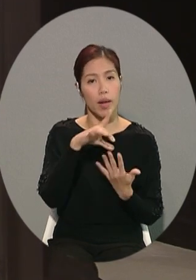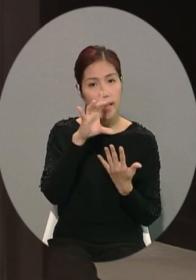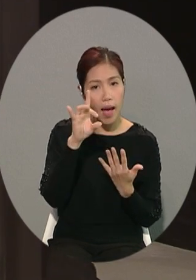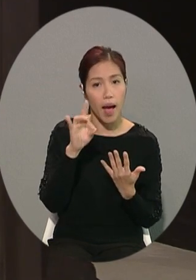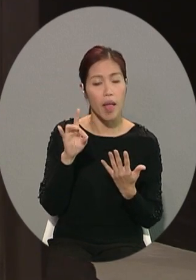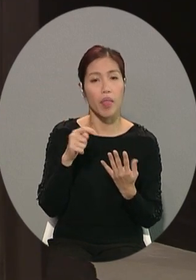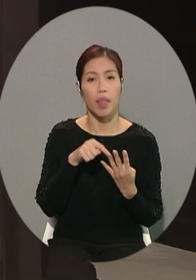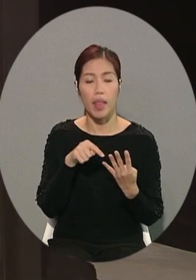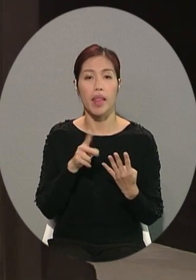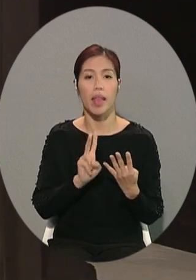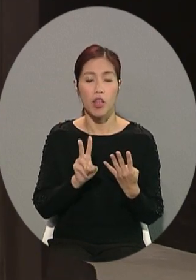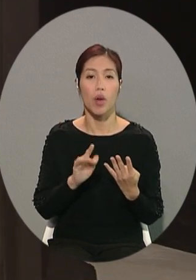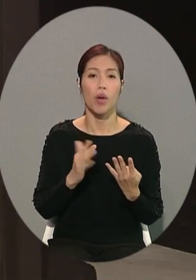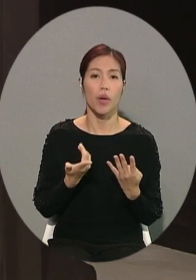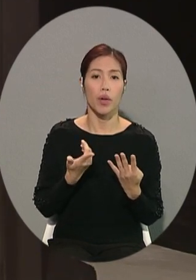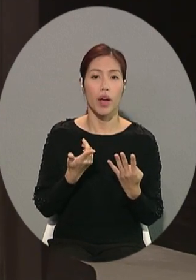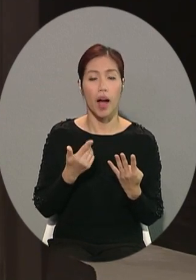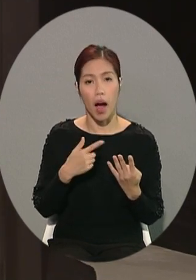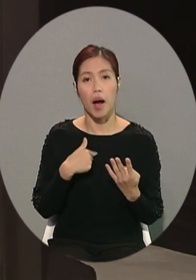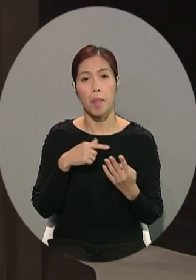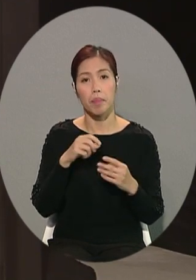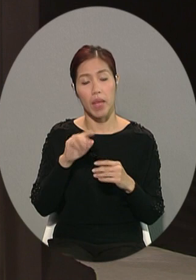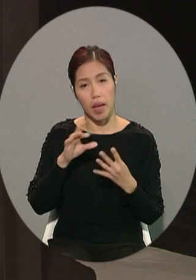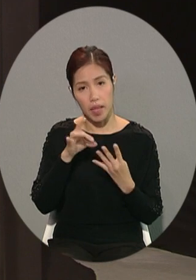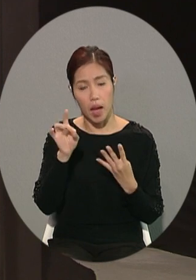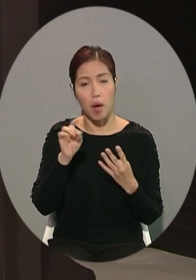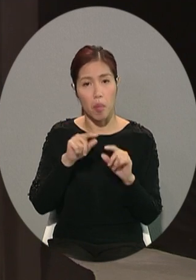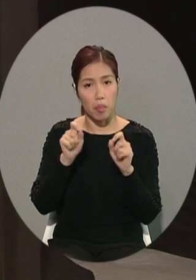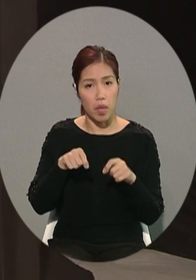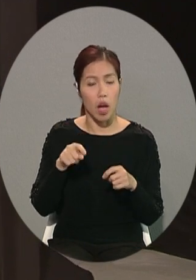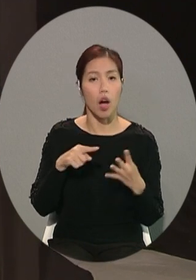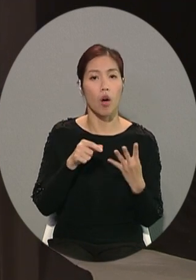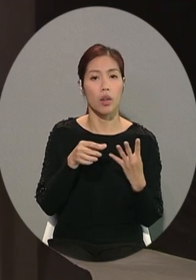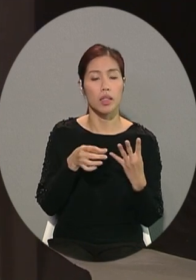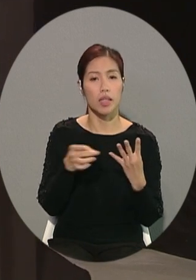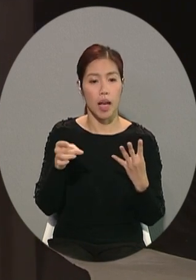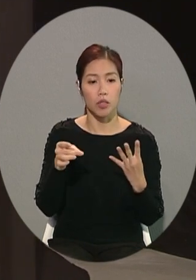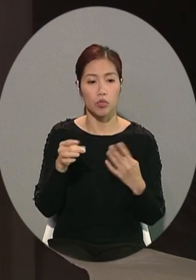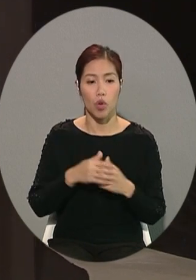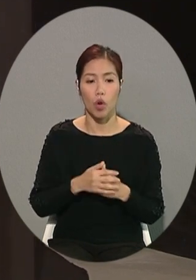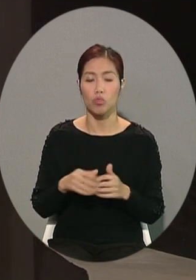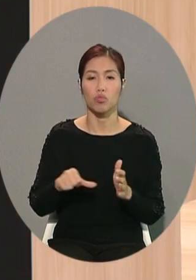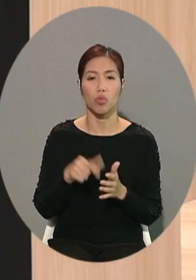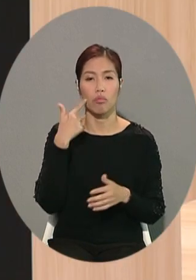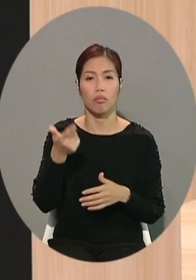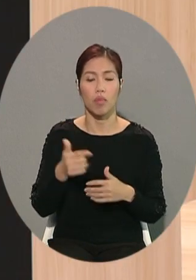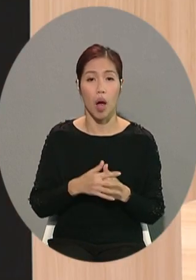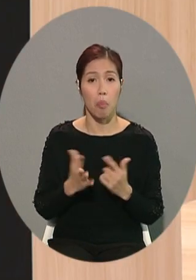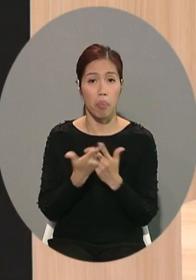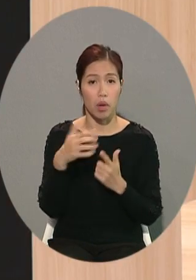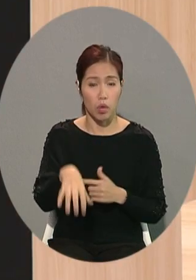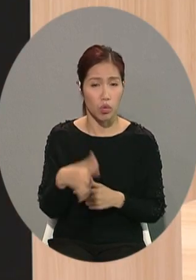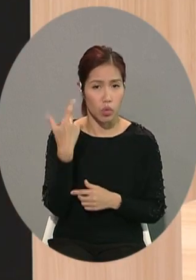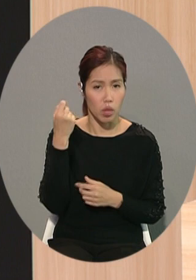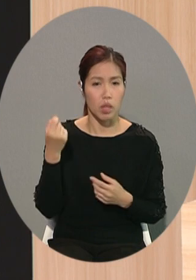揀呢題咧就會有唔同嘅問題噶啦。好，四項請揀一項。 最離譜啊！ 好，最離譜的問題就是在北區近